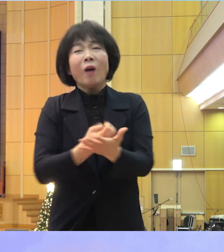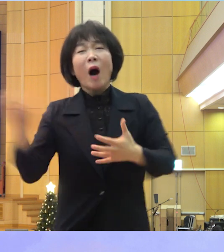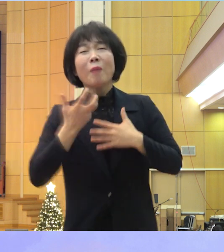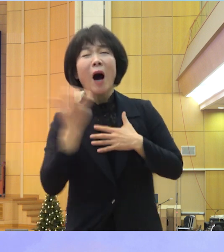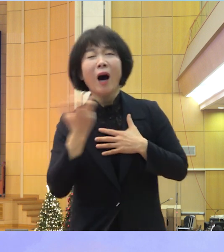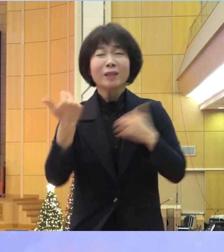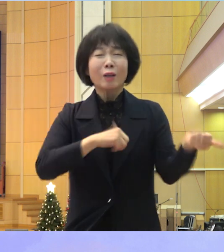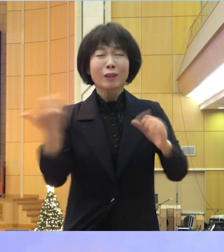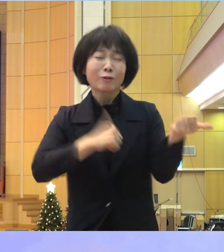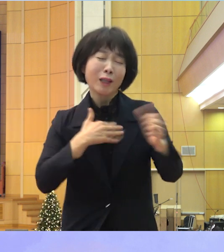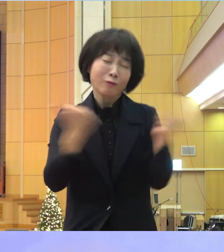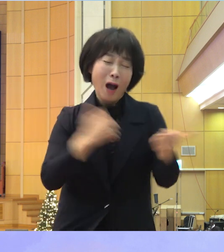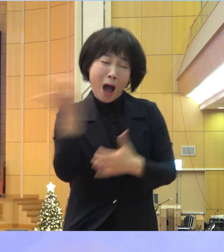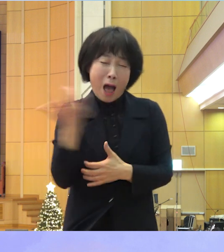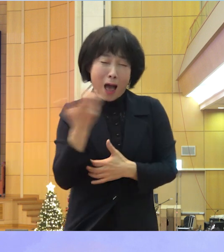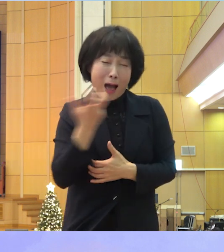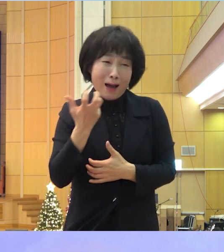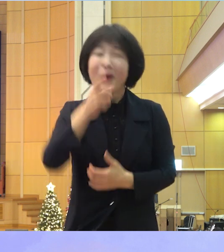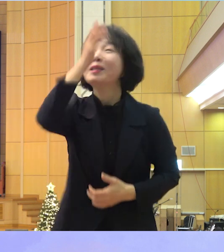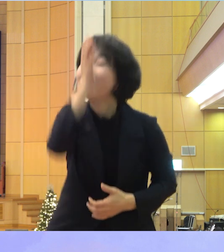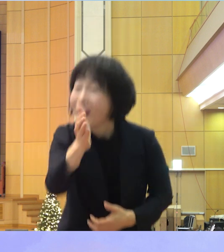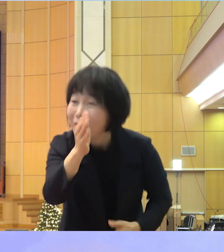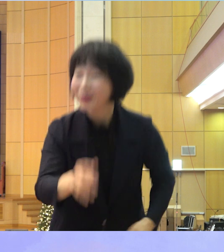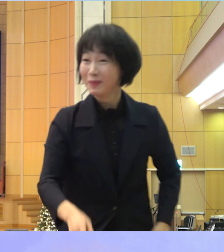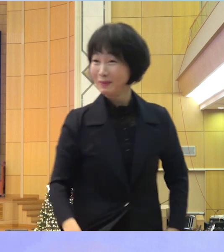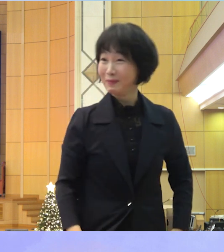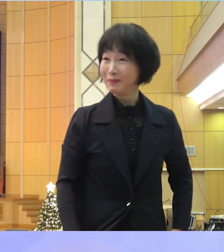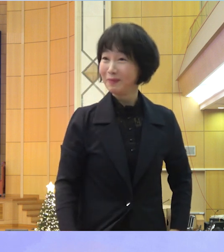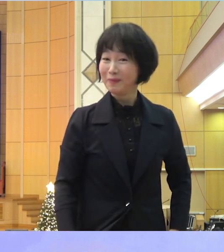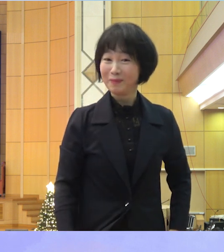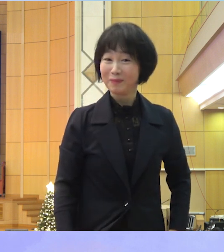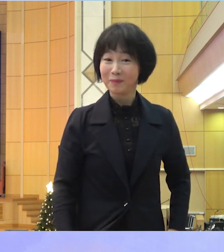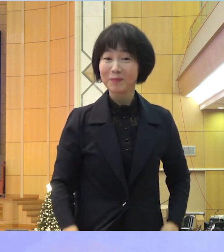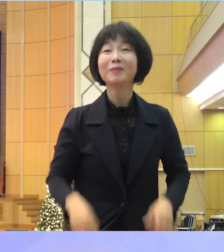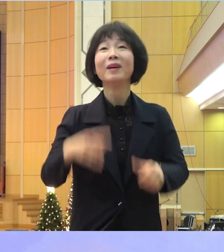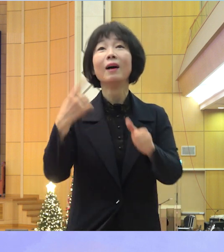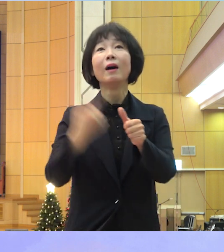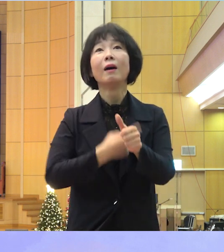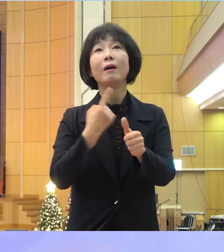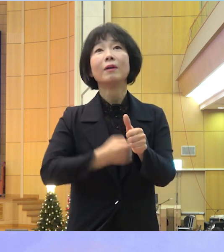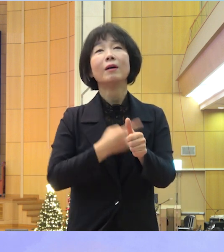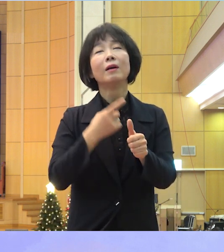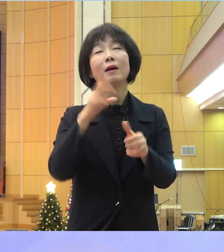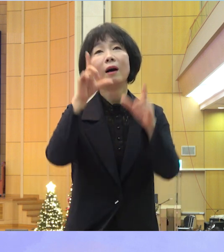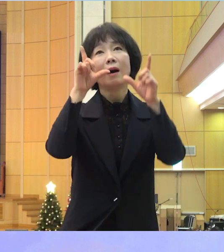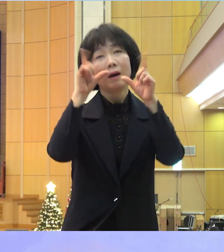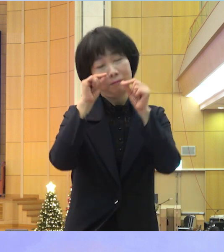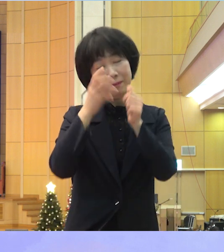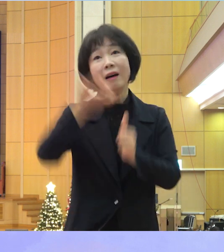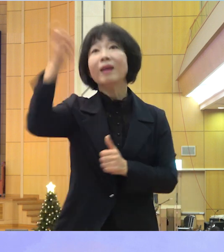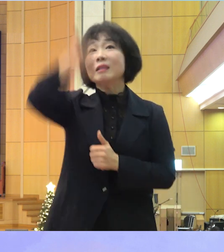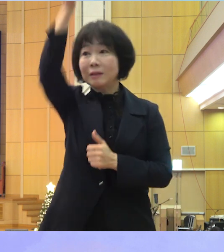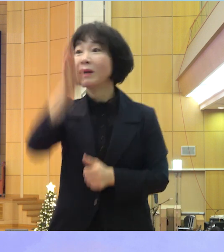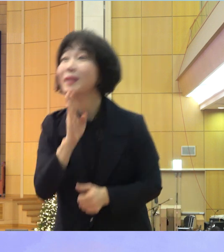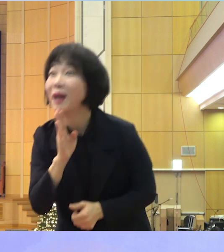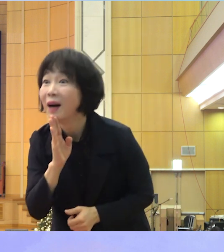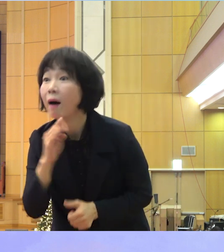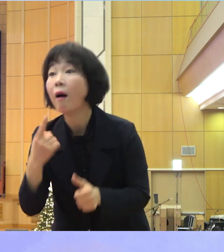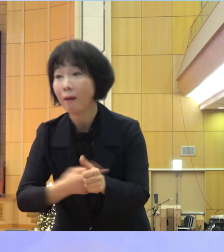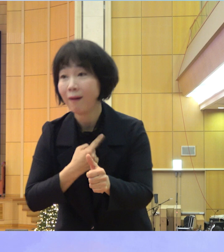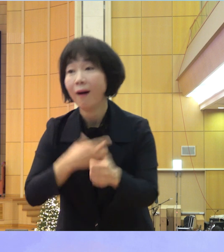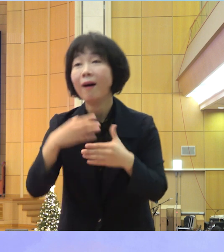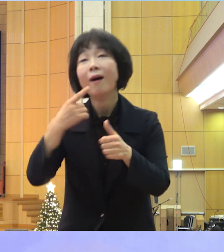나 죽어, 나 죽어, 나 죽어, 그러고 죽는 거 하고 아무 말 하고 어느 게 더 나아?